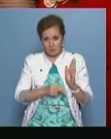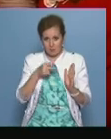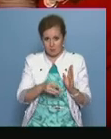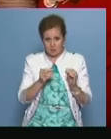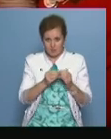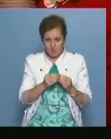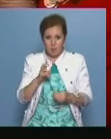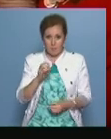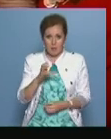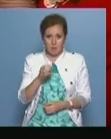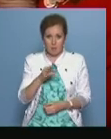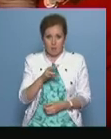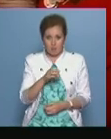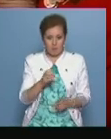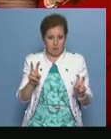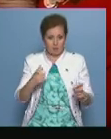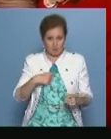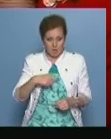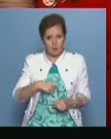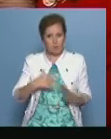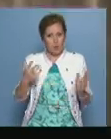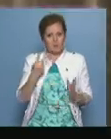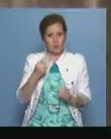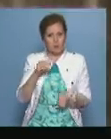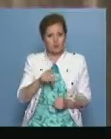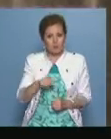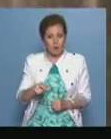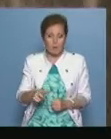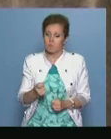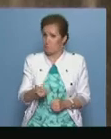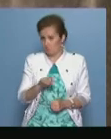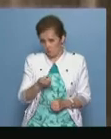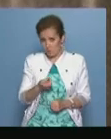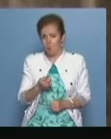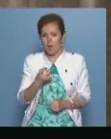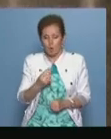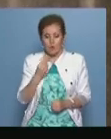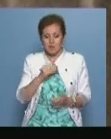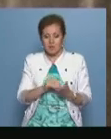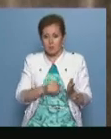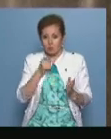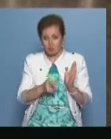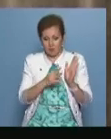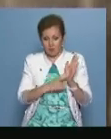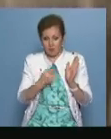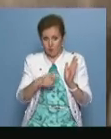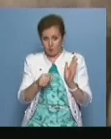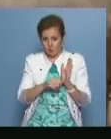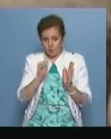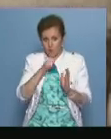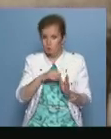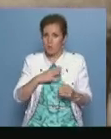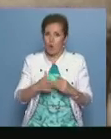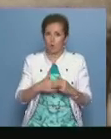себя назвали чуть более 2000 человек. Немного. Хотя цифры переписи 1926 года иная, их было около